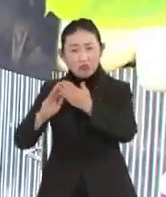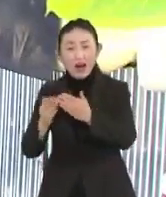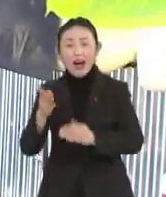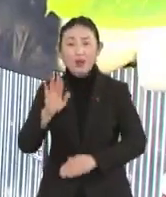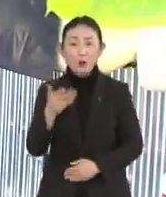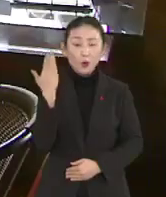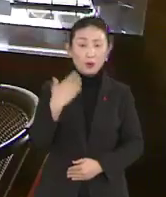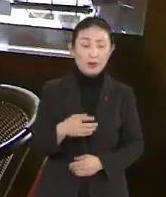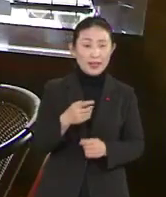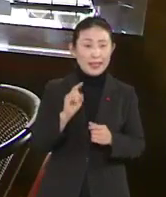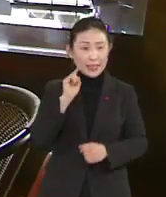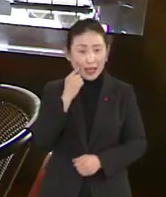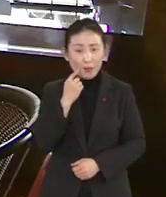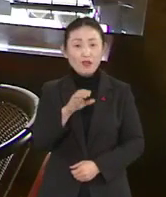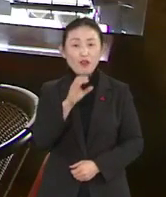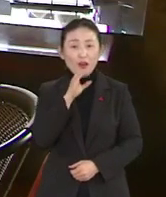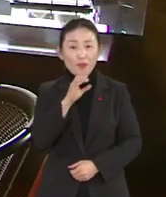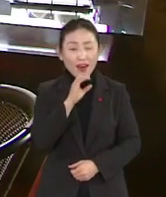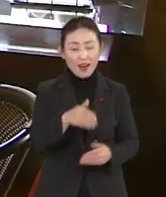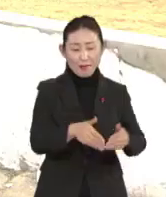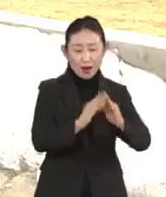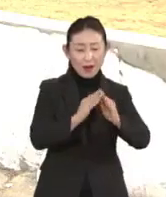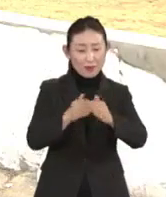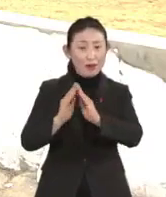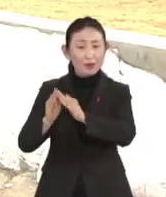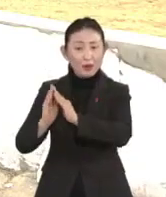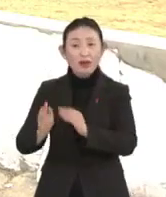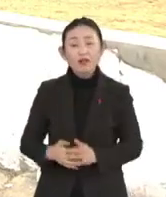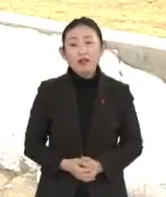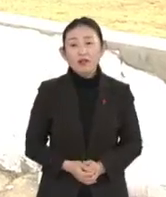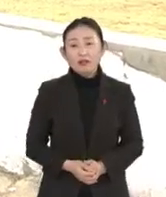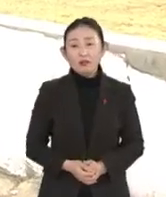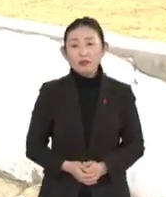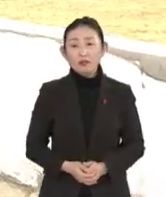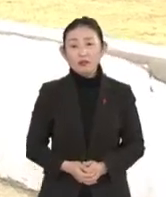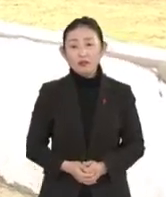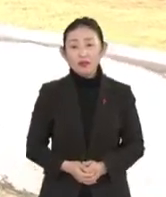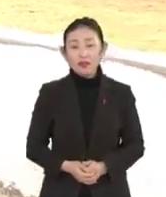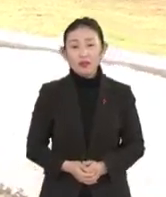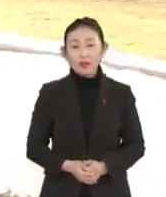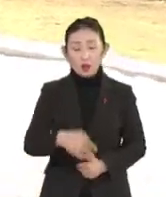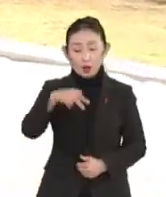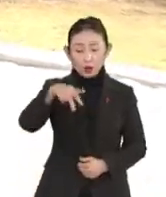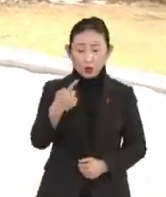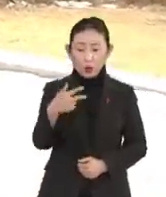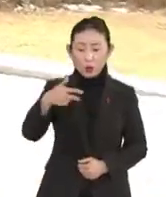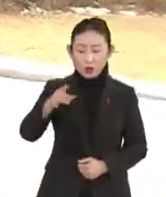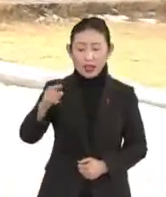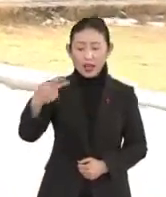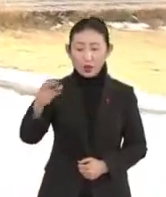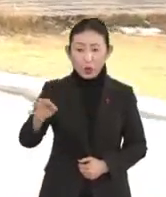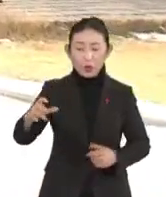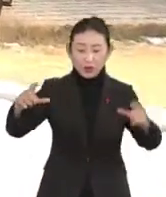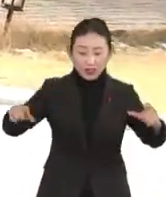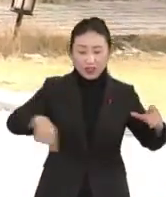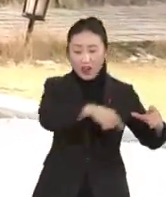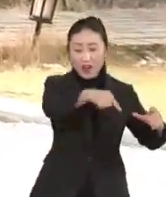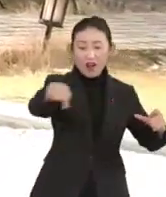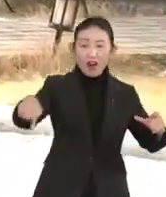독특한 카페가 계속 늘고 있습니다 대전역 배우 도시개발사업에서 제외된 소재동지구 3마녀